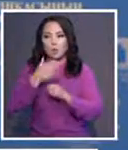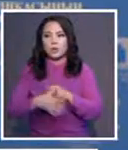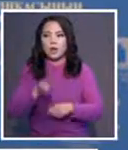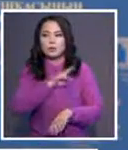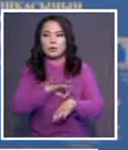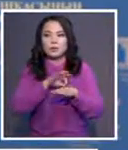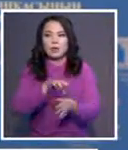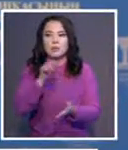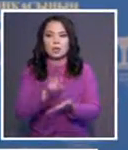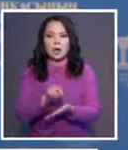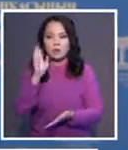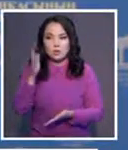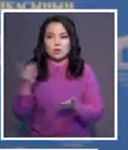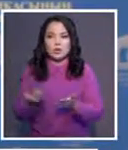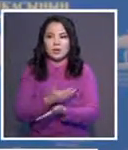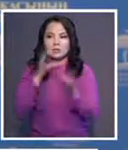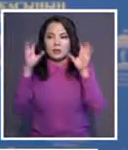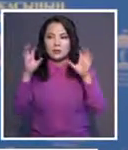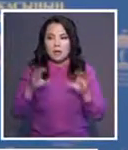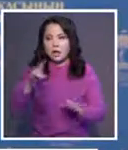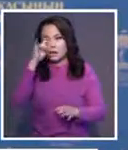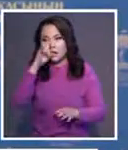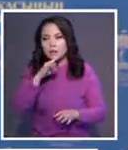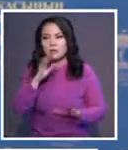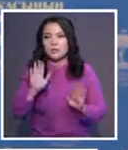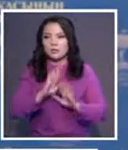Ол финанс орталығының заңы Қазақстанның заңы емес,